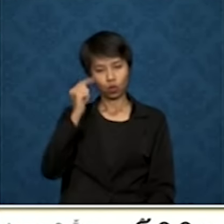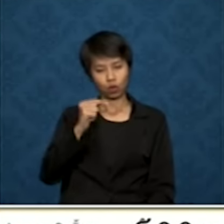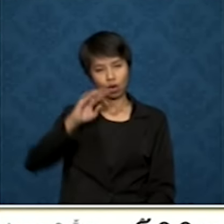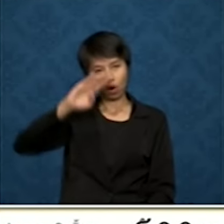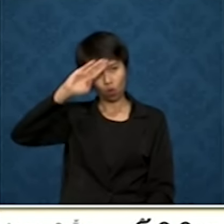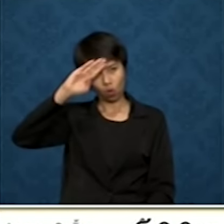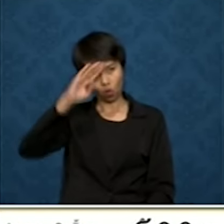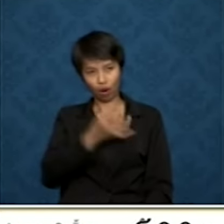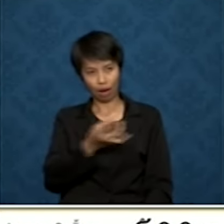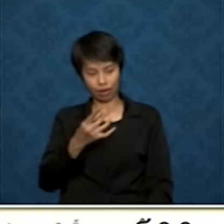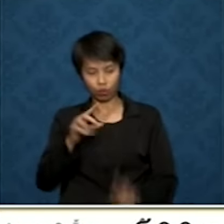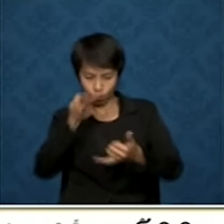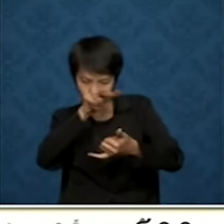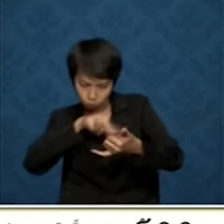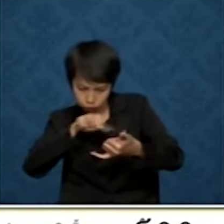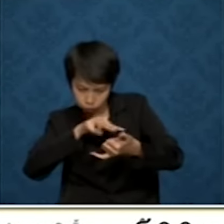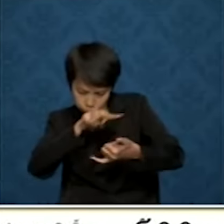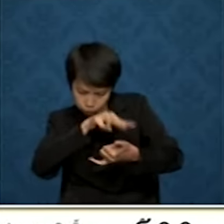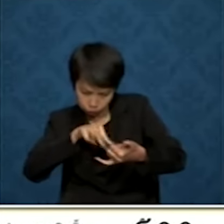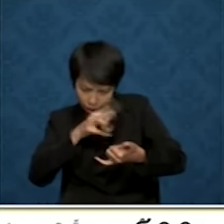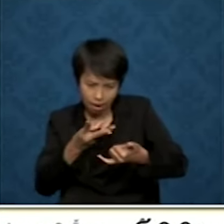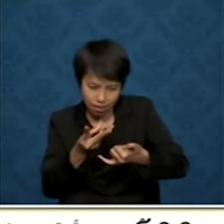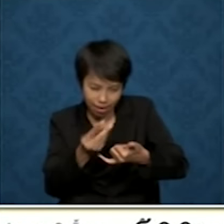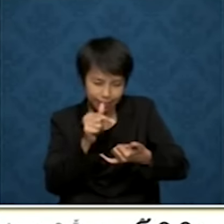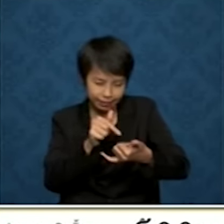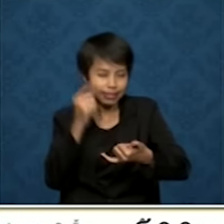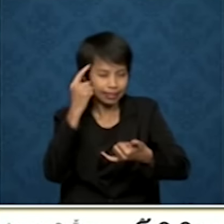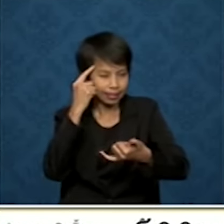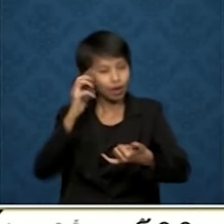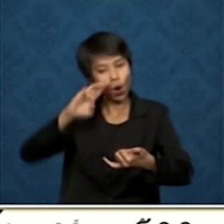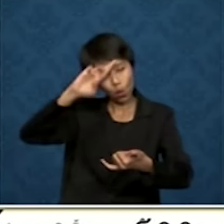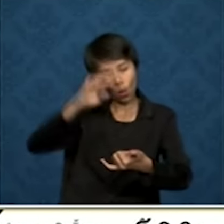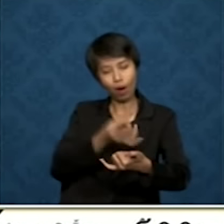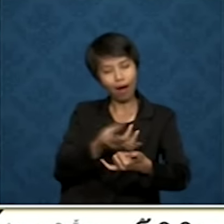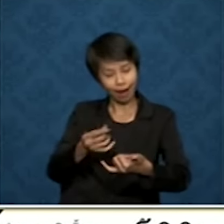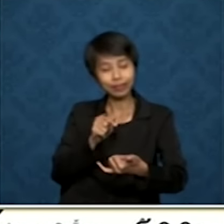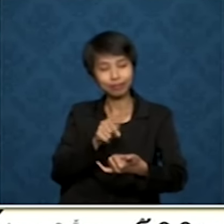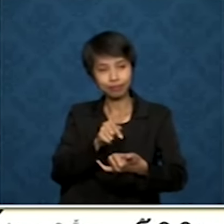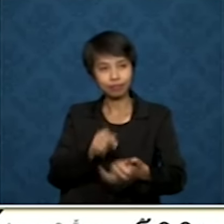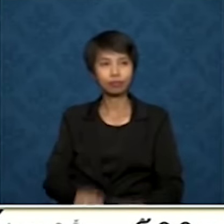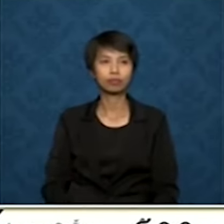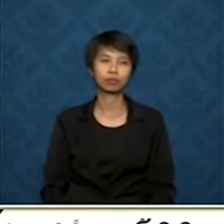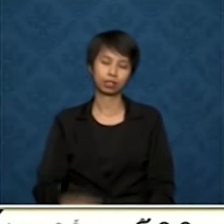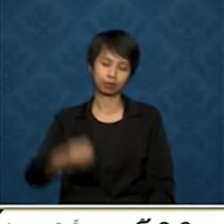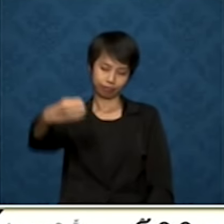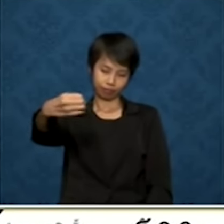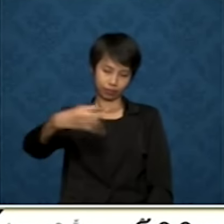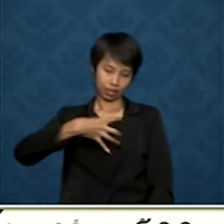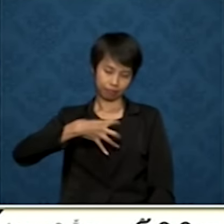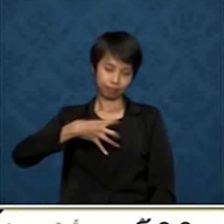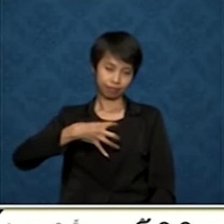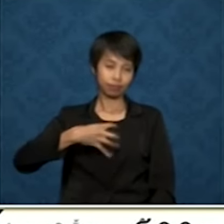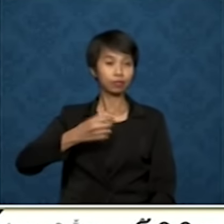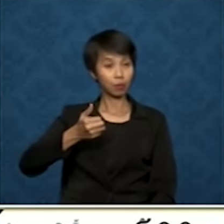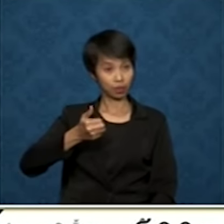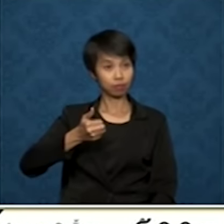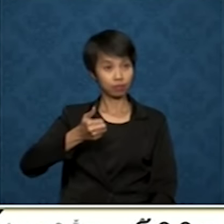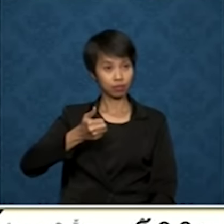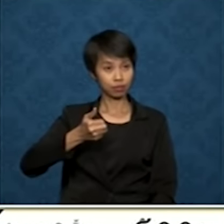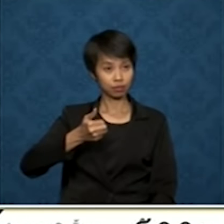6เนี่ยพอพอได้พอได้พอไปได้น่าจะให้การวินิจฉัยแลก็รับรักษาได้ xrayช่อง6ทำได้มน่าจะได้นะ